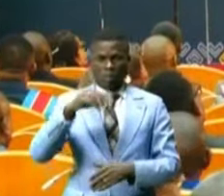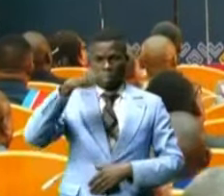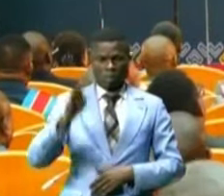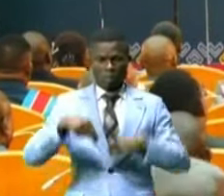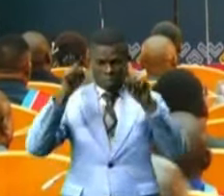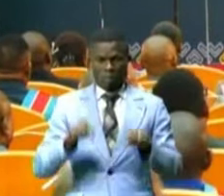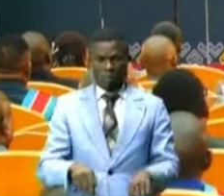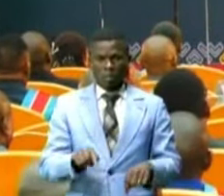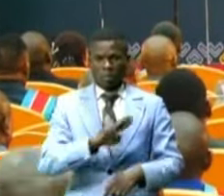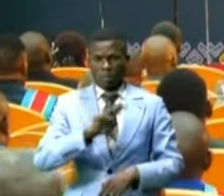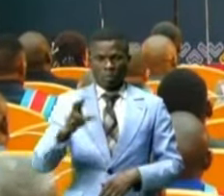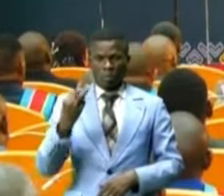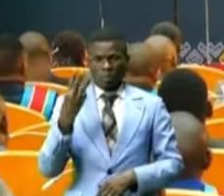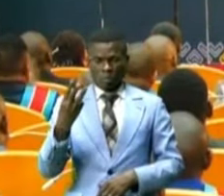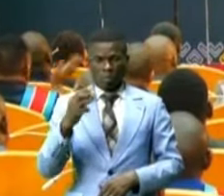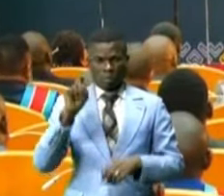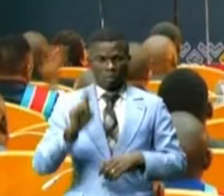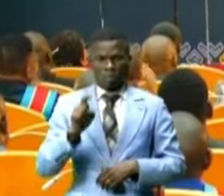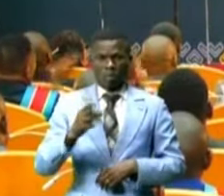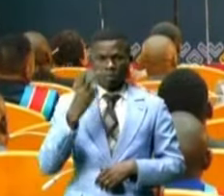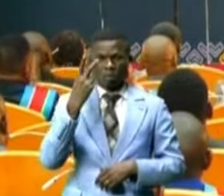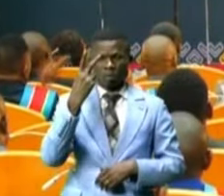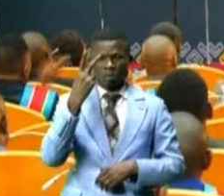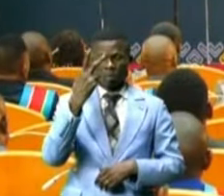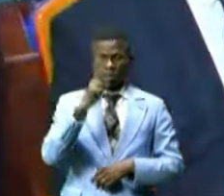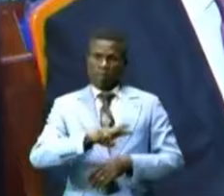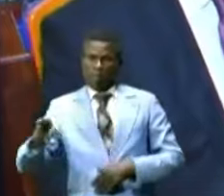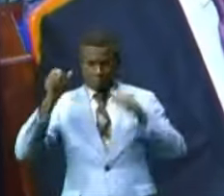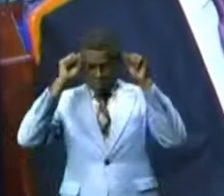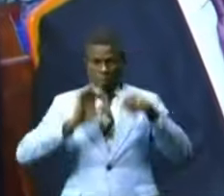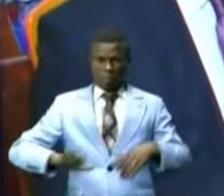cours. Il a fallu plus de 2 heures